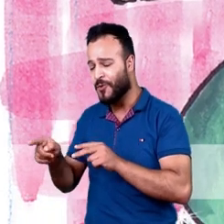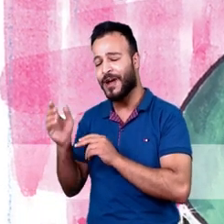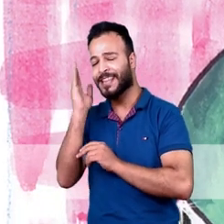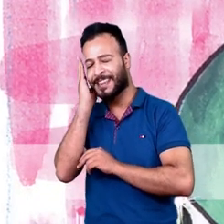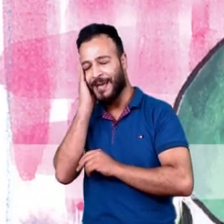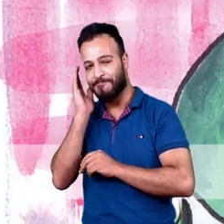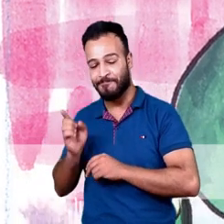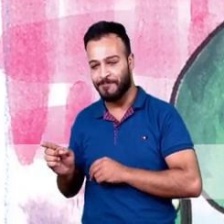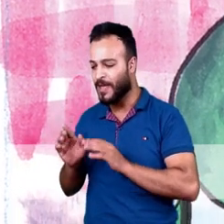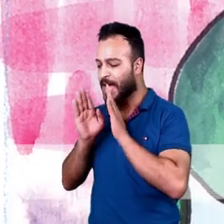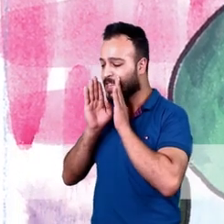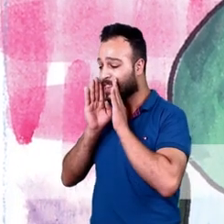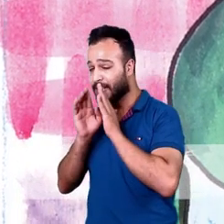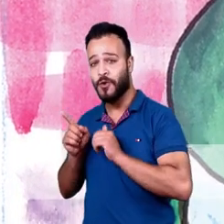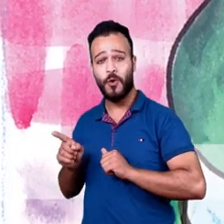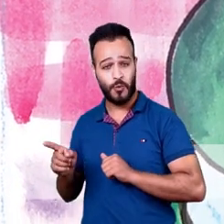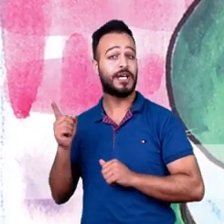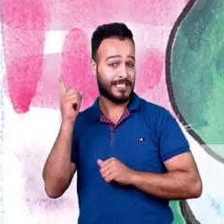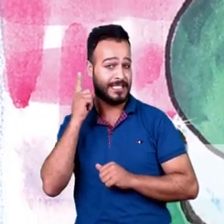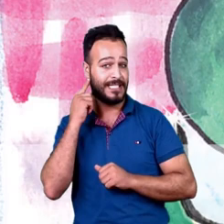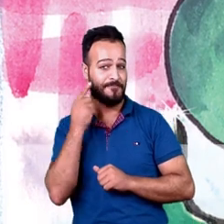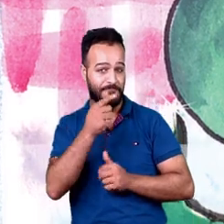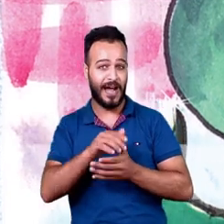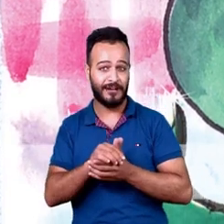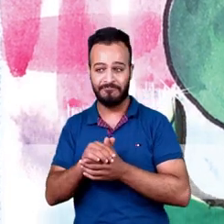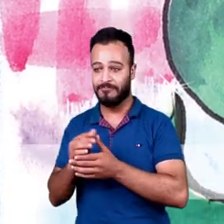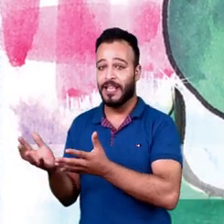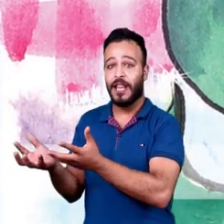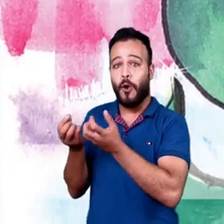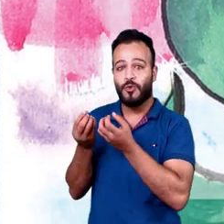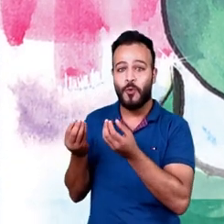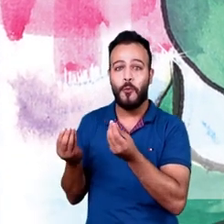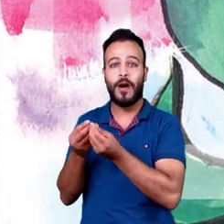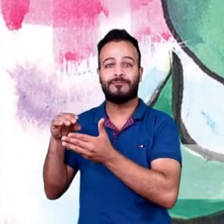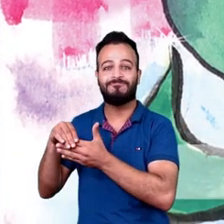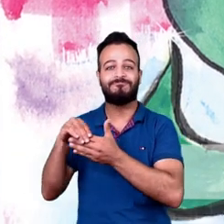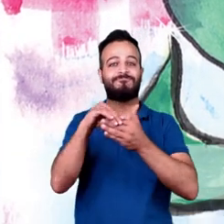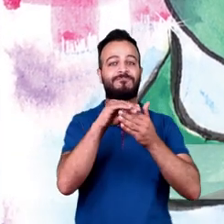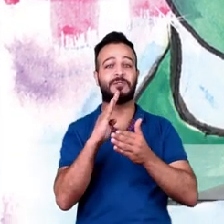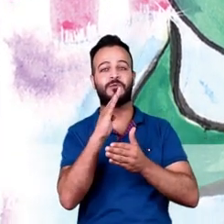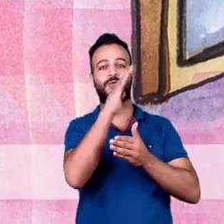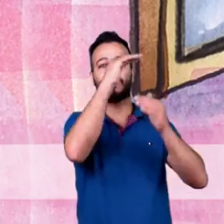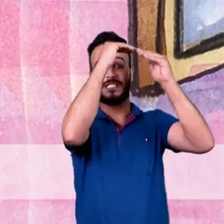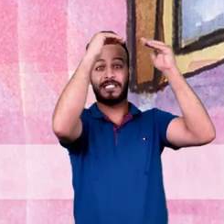نائما، تناديه فيسمعها وتأخذه إلى الفضاء معها،